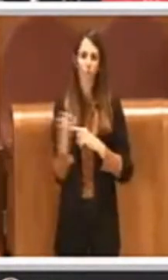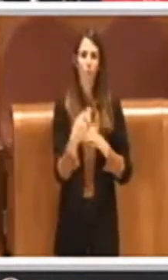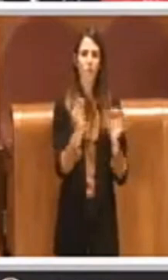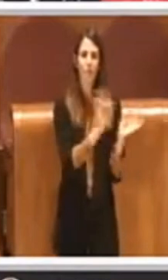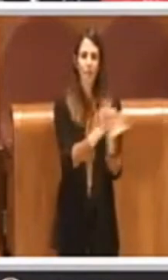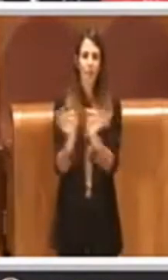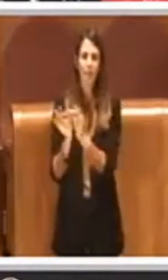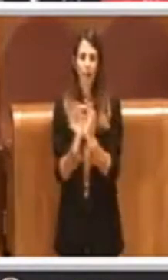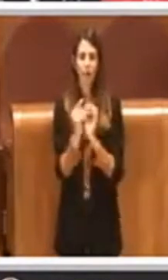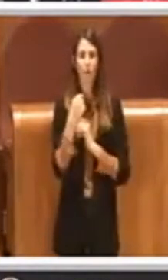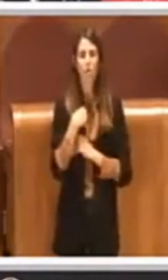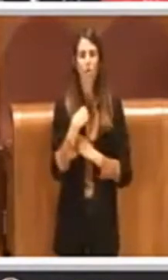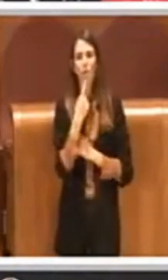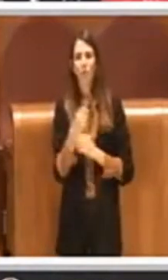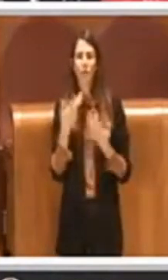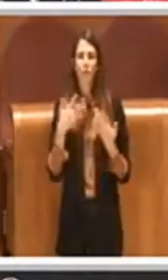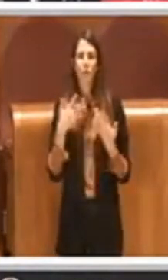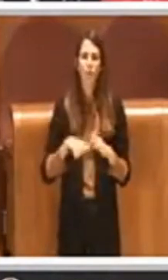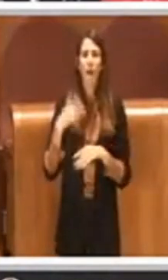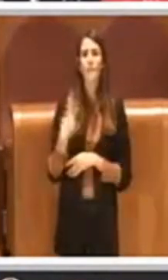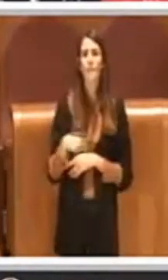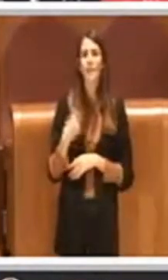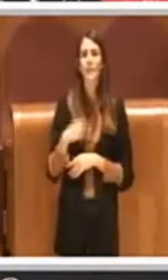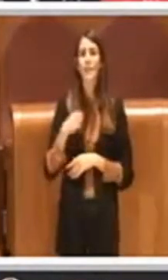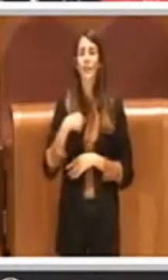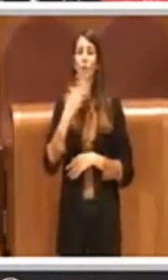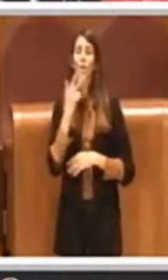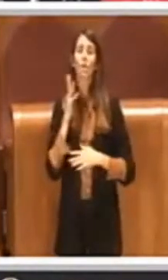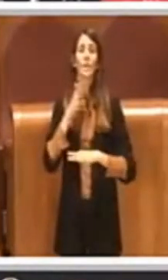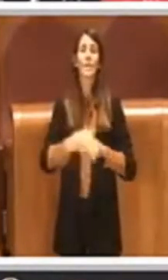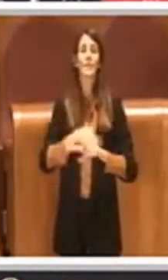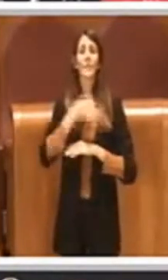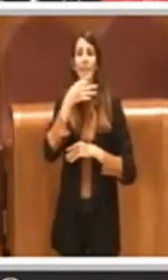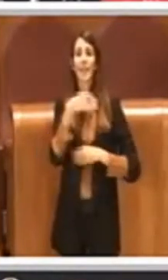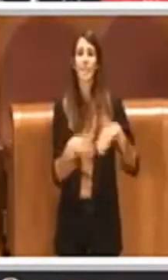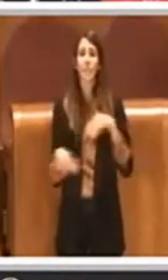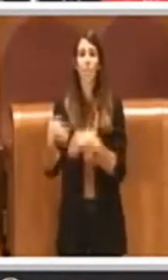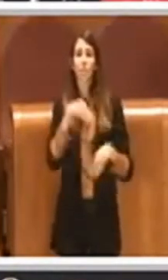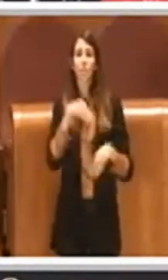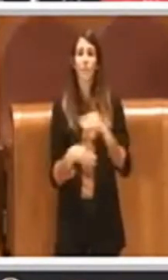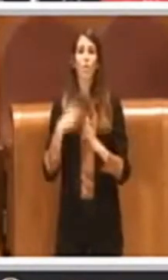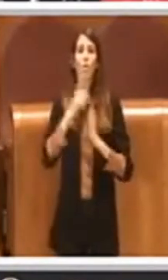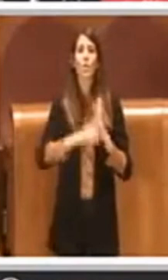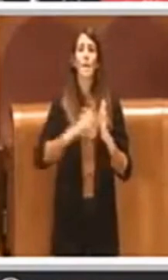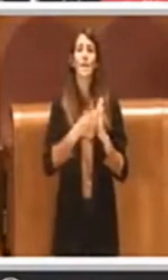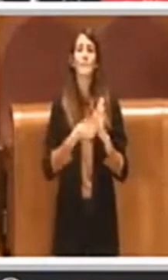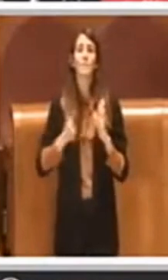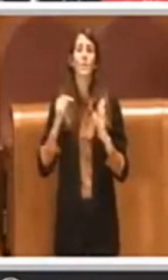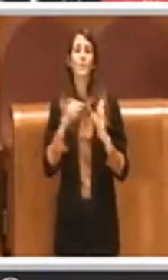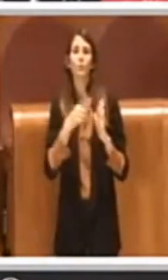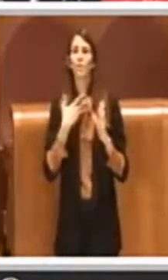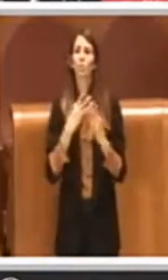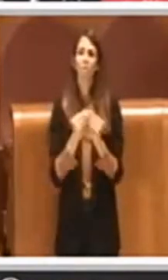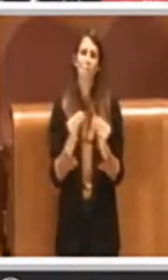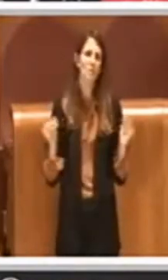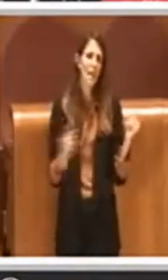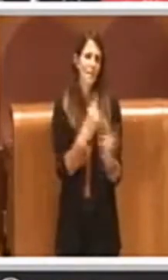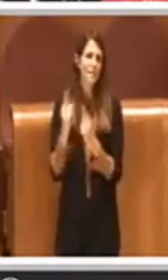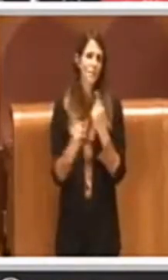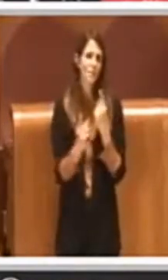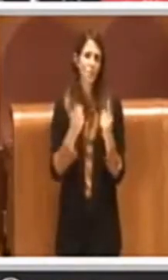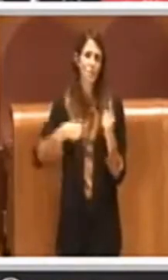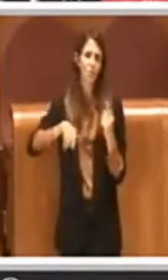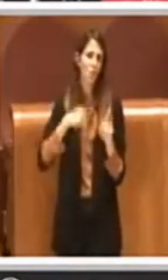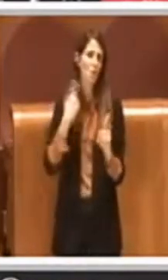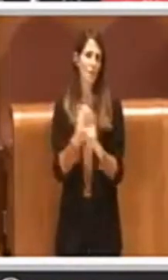le dico già presidente che interverrà le dichiarazioni di montano della della delibera che anche lì ci sono tante cose da dire che è